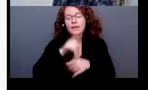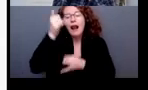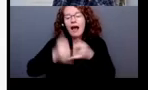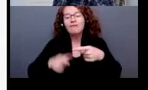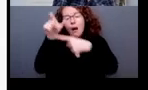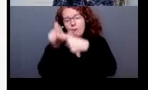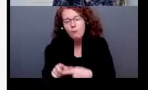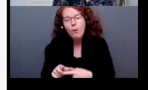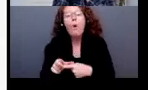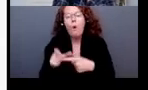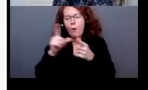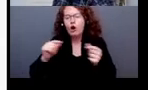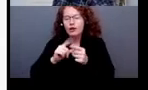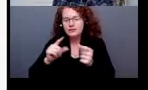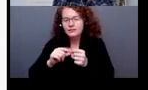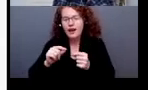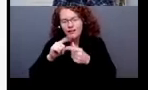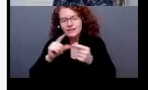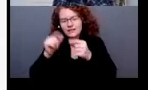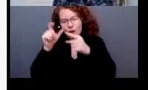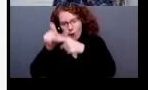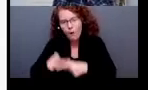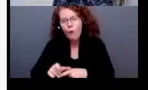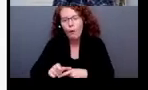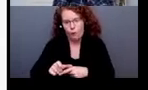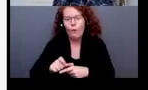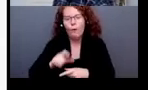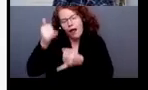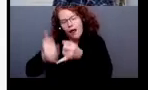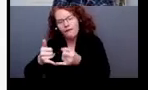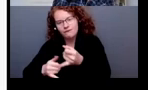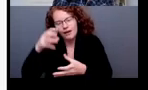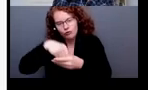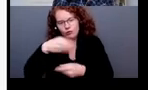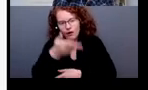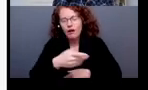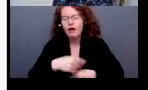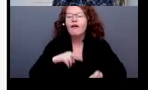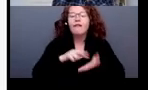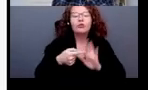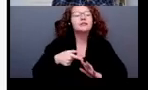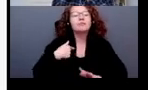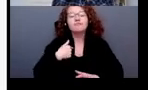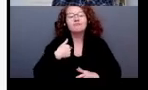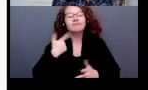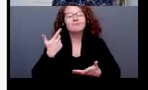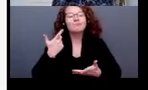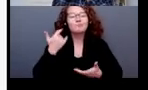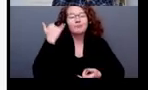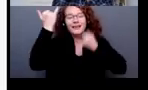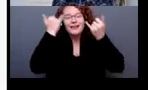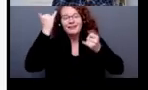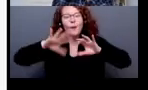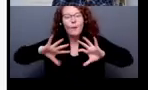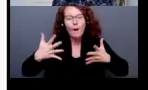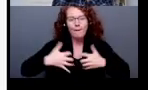abordés là-dedans. Donc, voilà en gros la question des choix, on pourrait dire, d'éditorialisation du